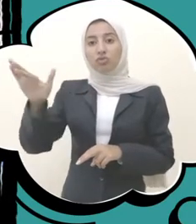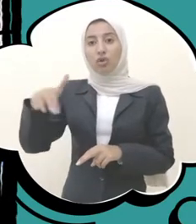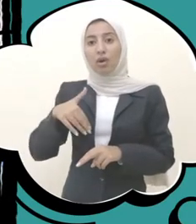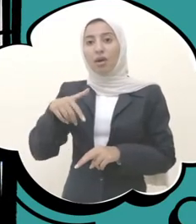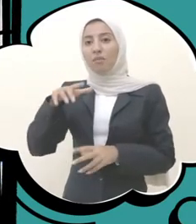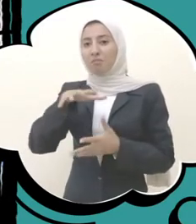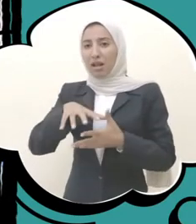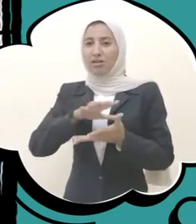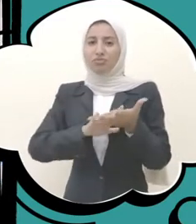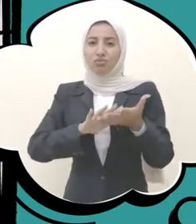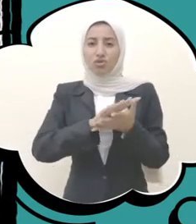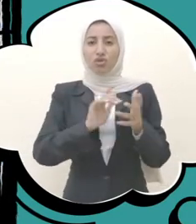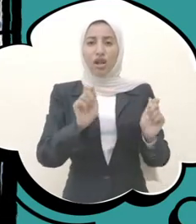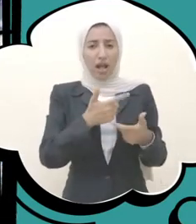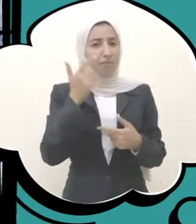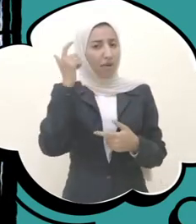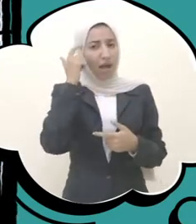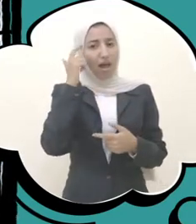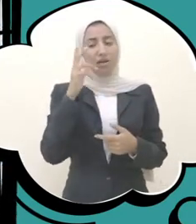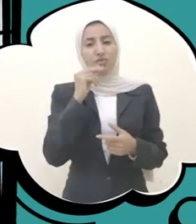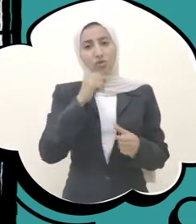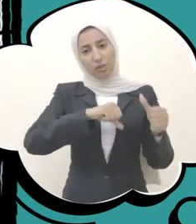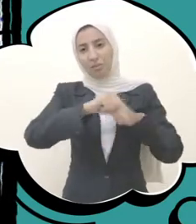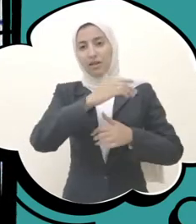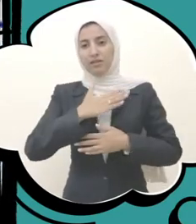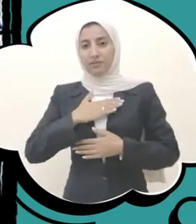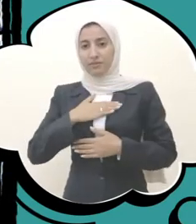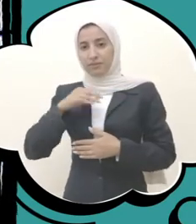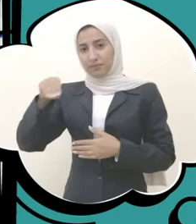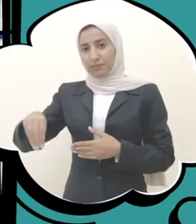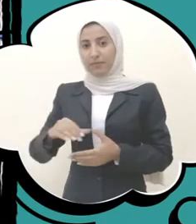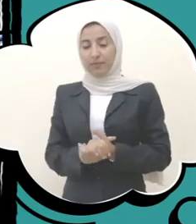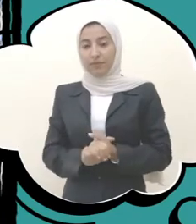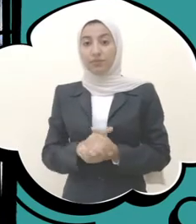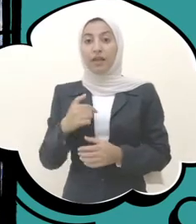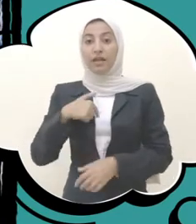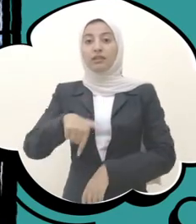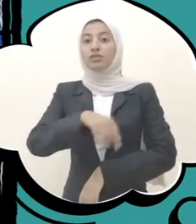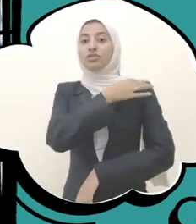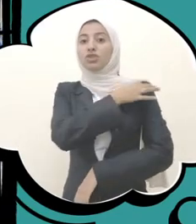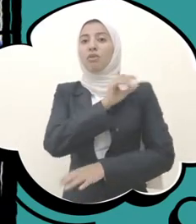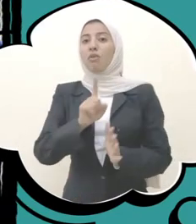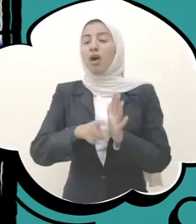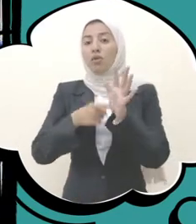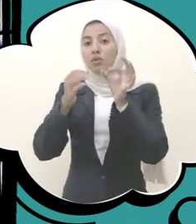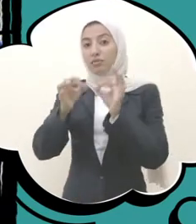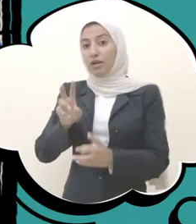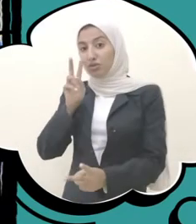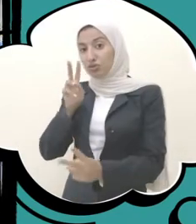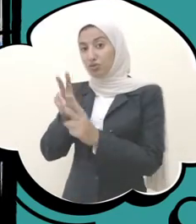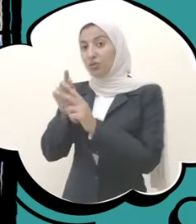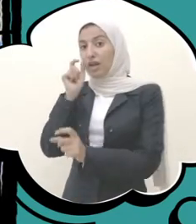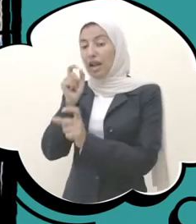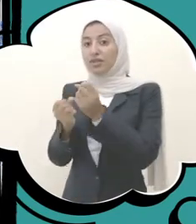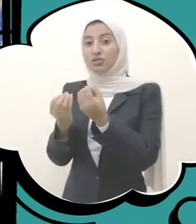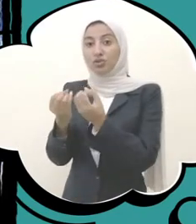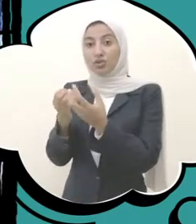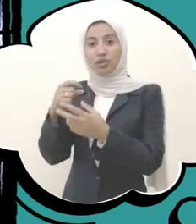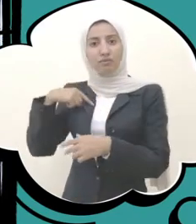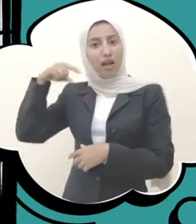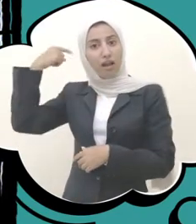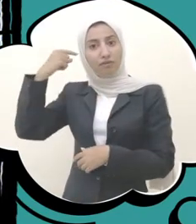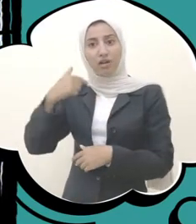مع عالم إنجليز من هالبلد خلتني حتى بعد ما أنا استقلت وفتت على الجامعة صرت